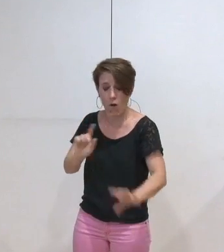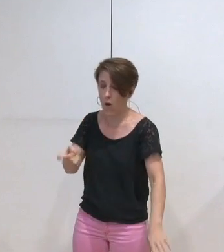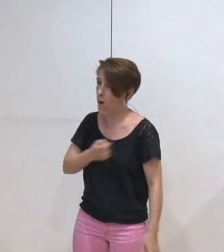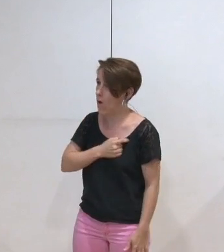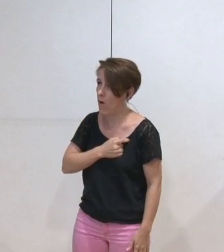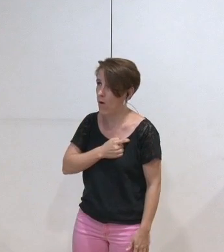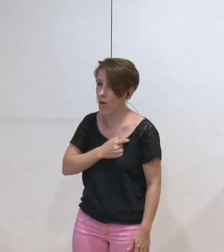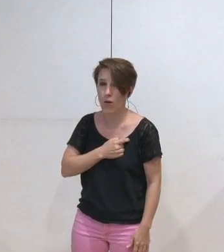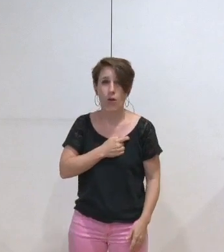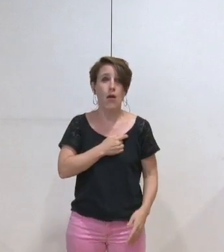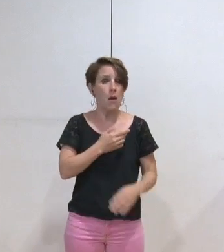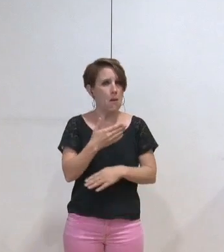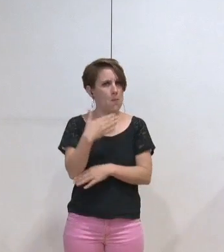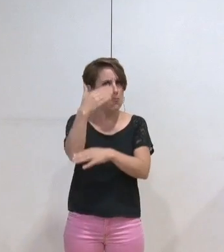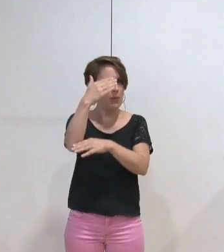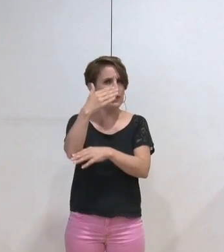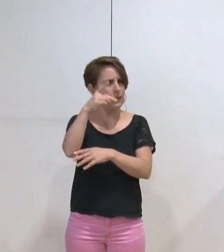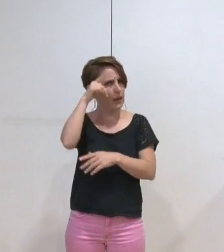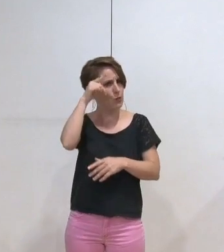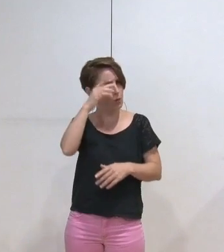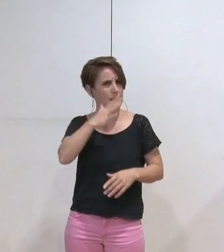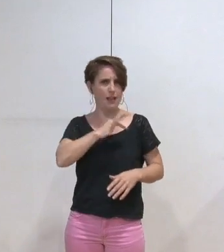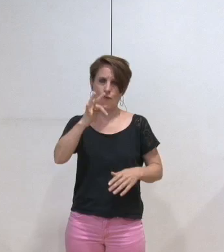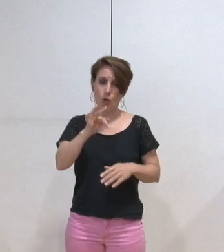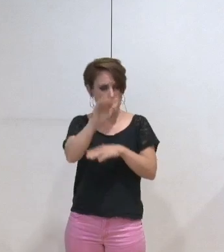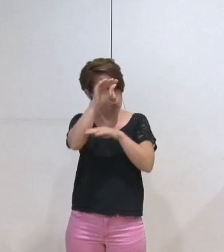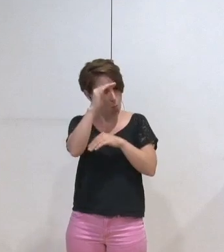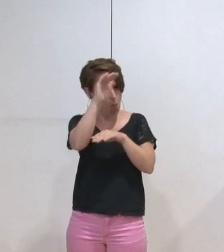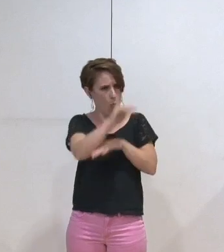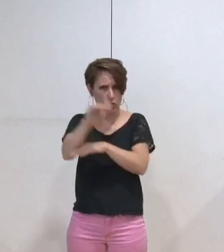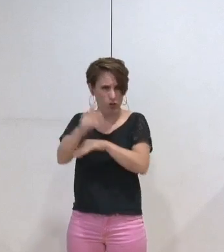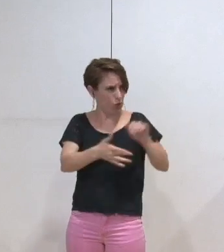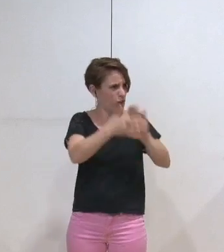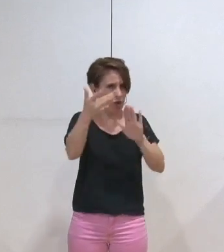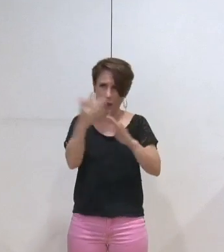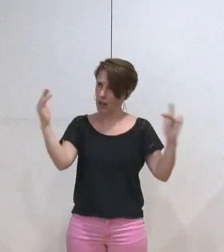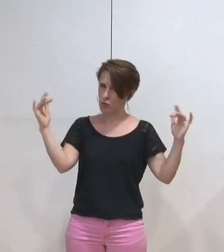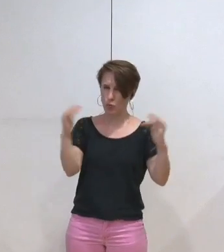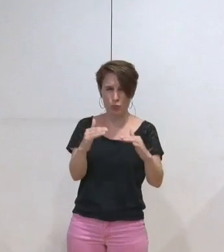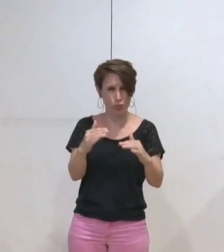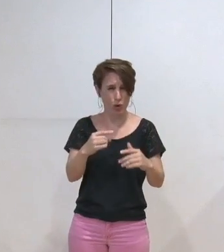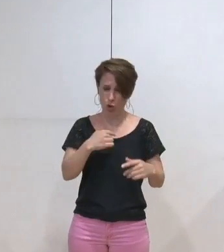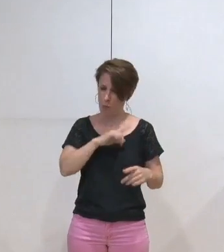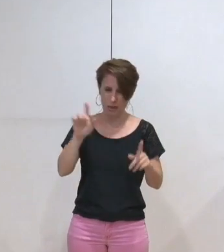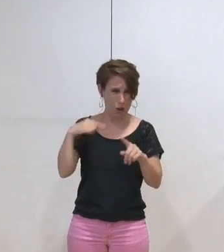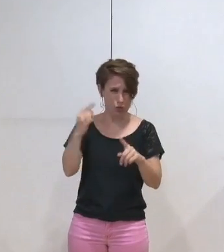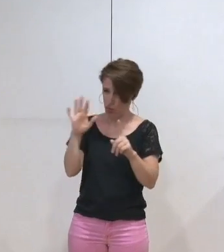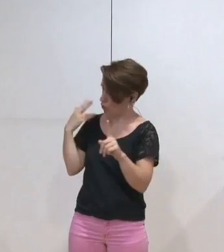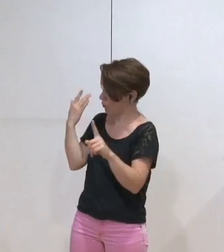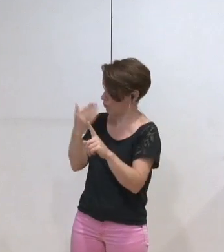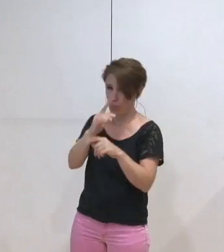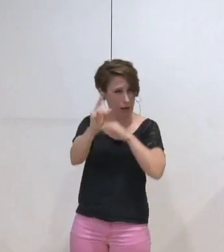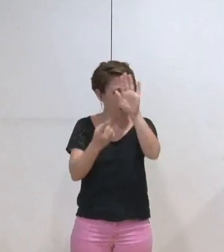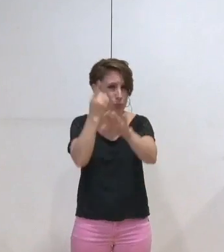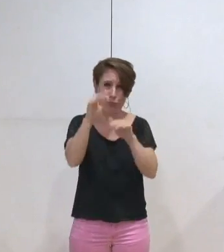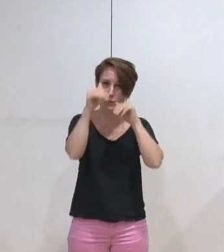et terre d'asile la France est une nation métissée et une terre d'immigration elle l'a toujours été elle le sera toujours car on est français